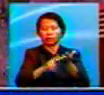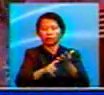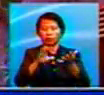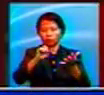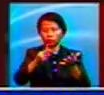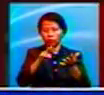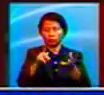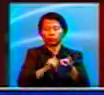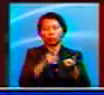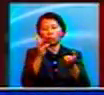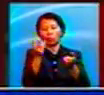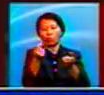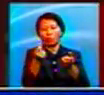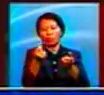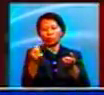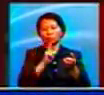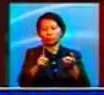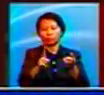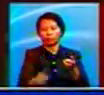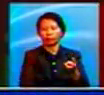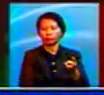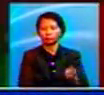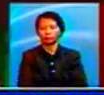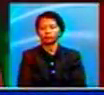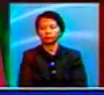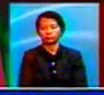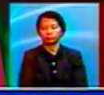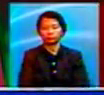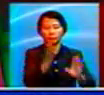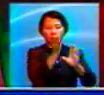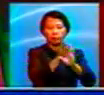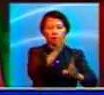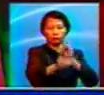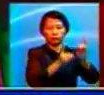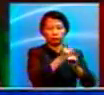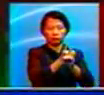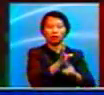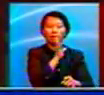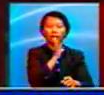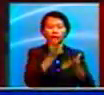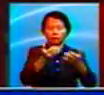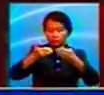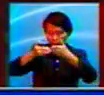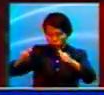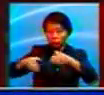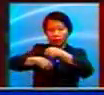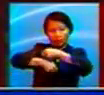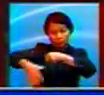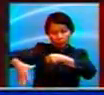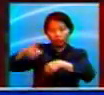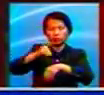sukuk dan kewangan Islam. Bank Dunia juga menyatakan hasrat membuka cawangan pejabatnya di